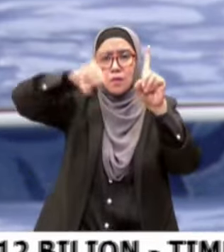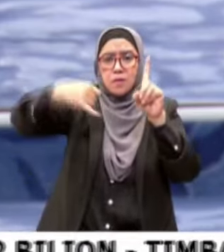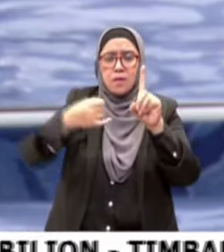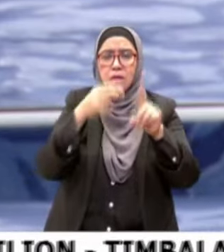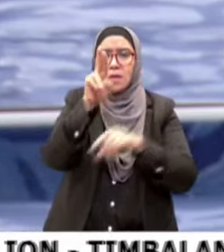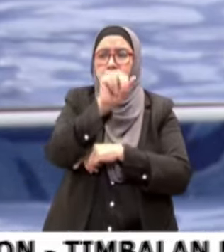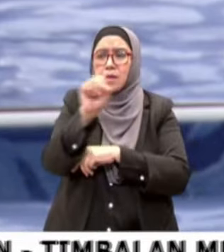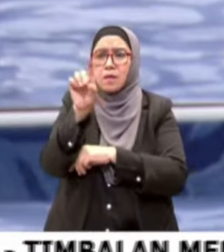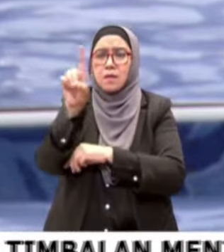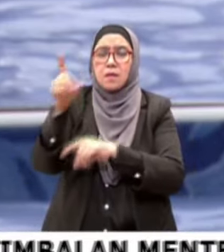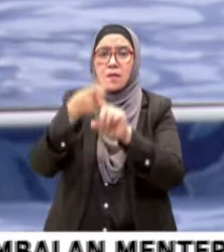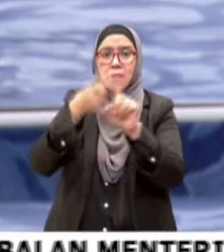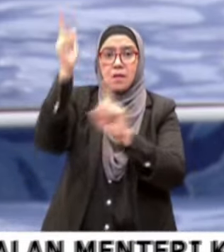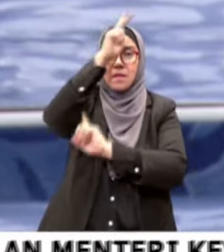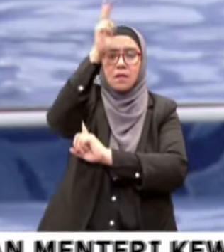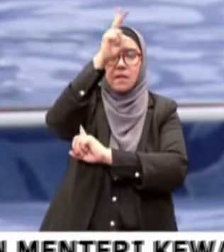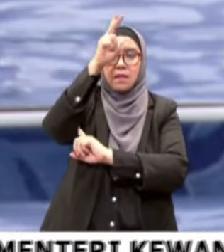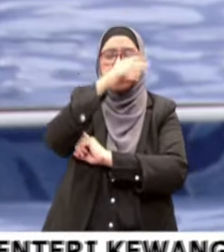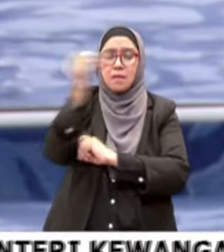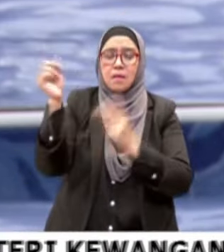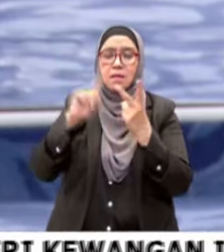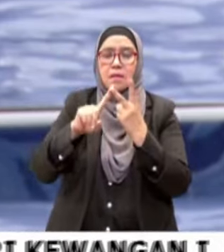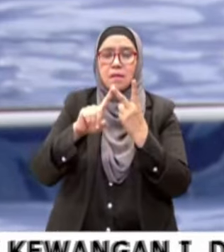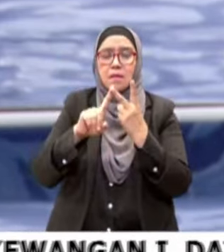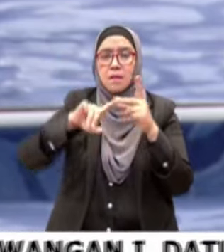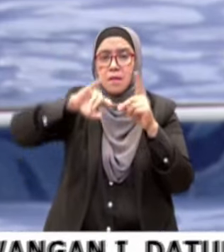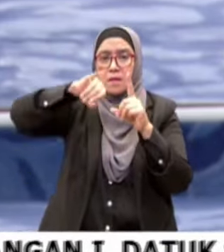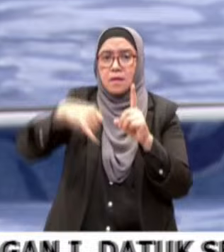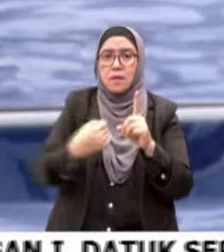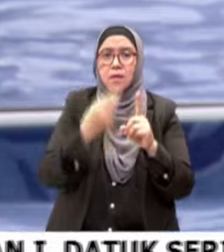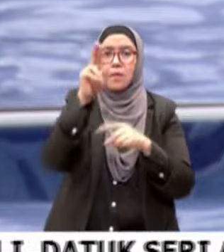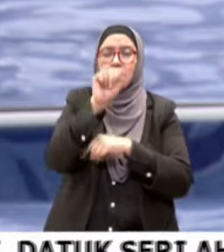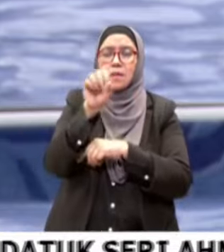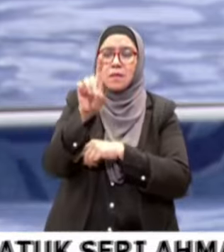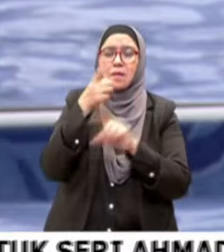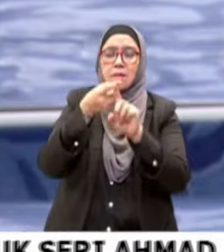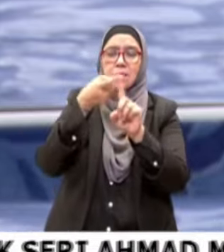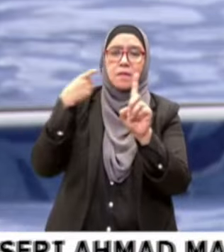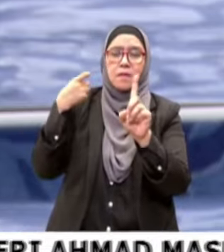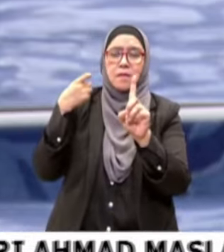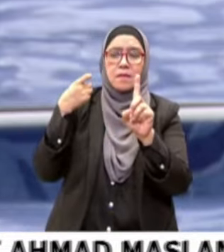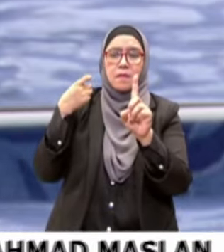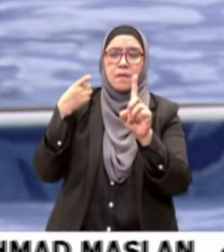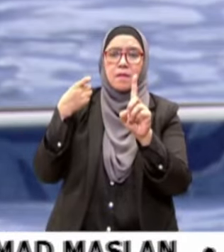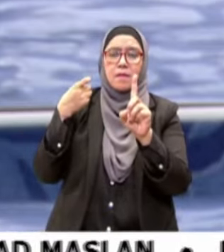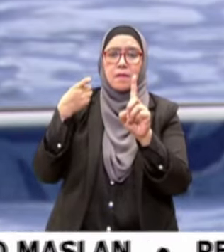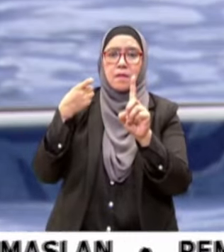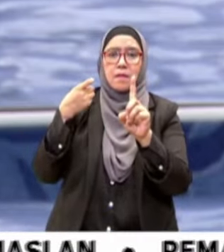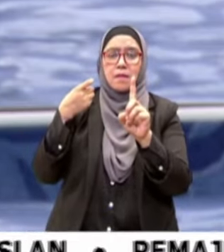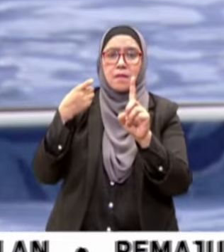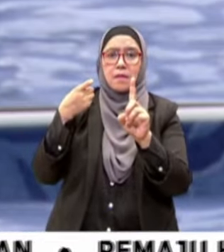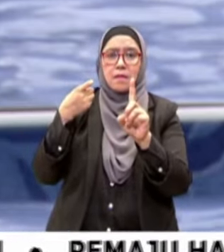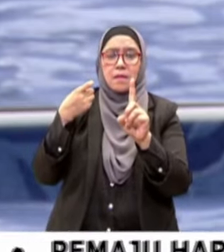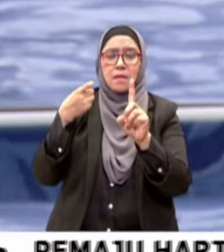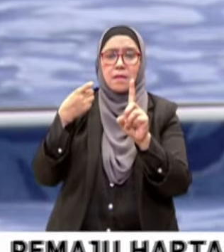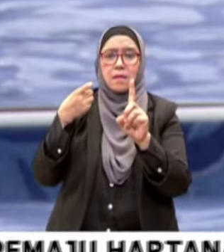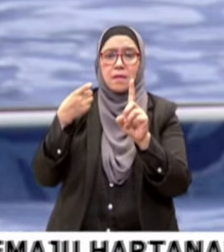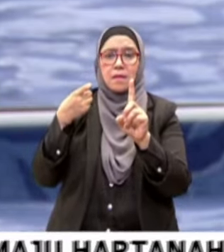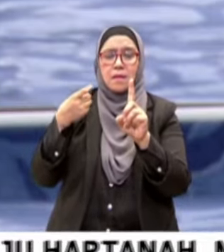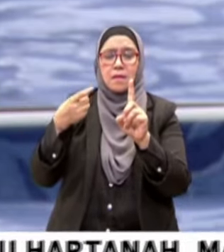daripada kerajaan dan satu juta US Dollar dari bahlul yang memuliakan